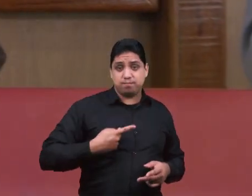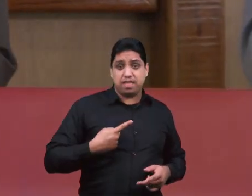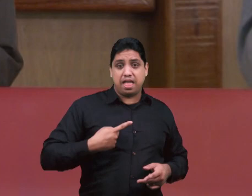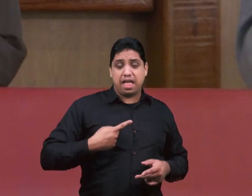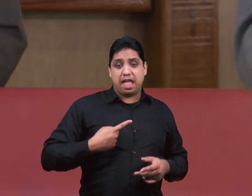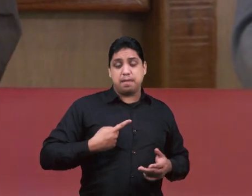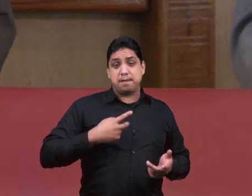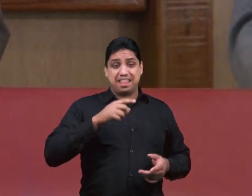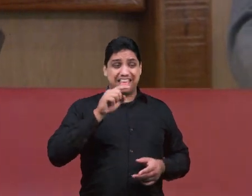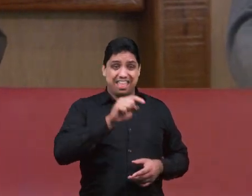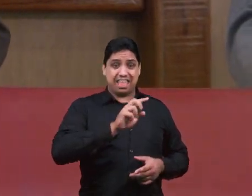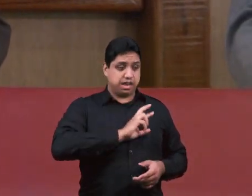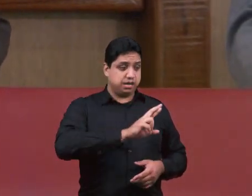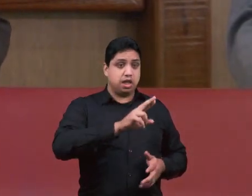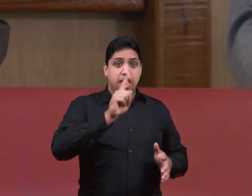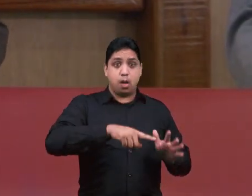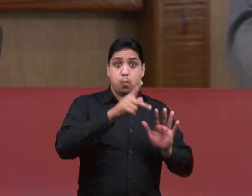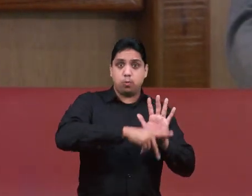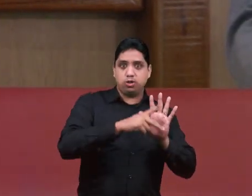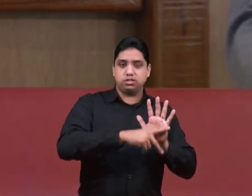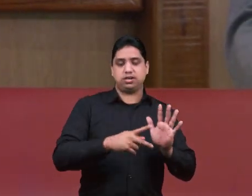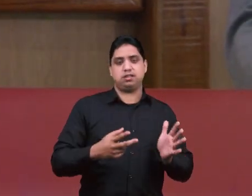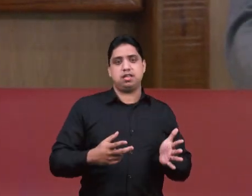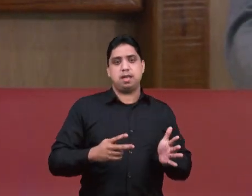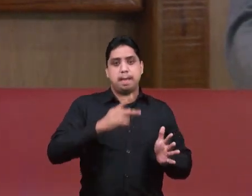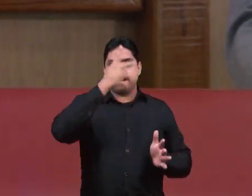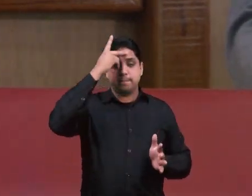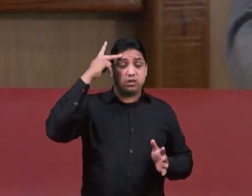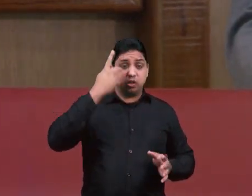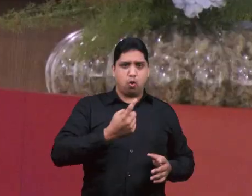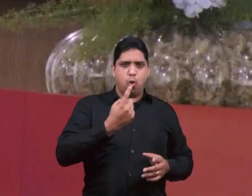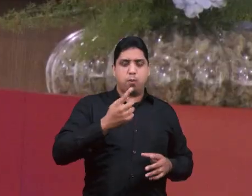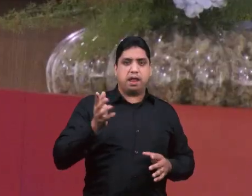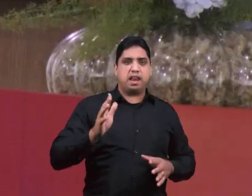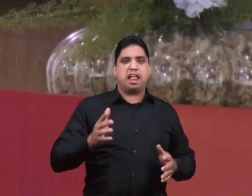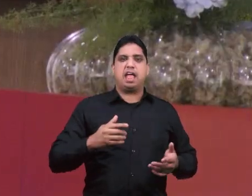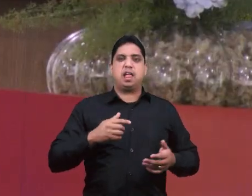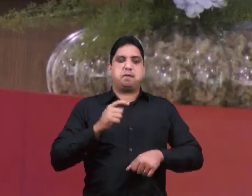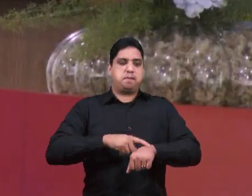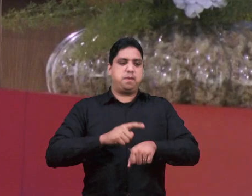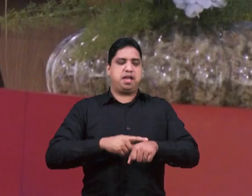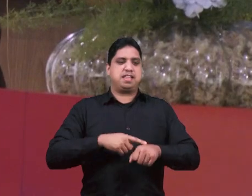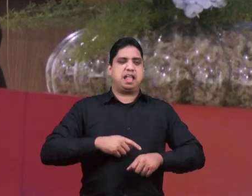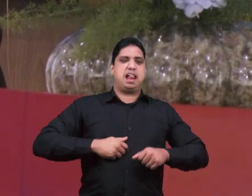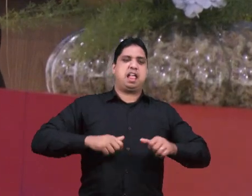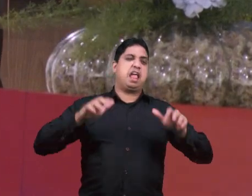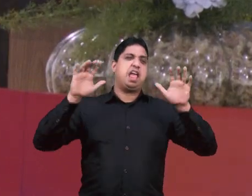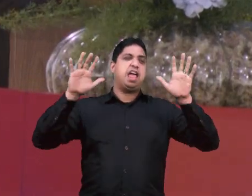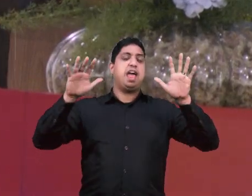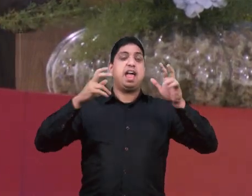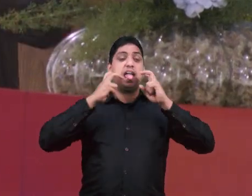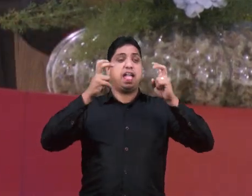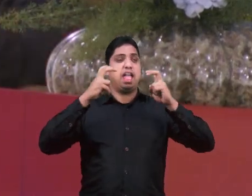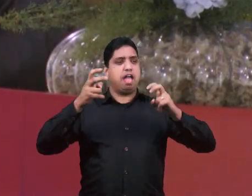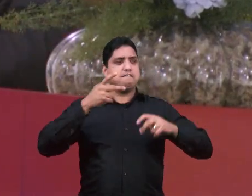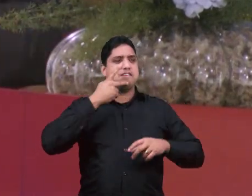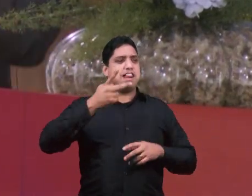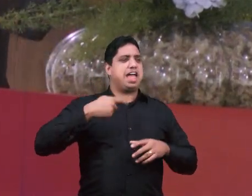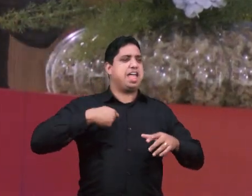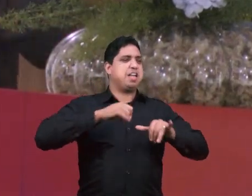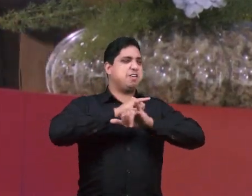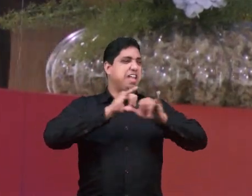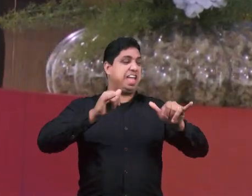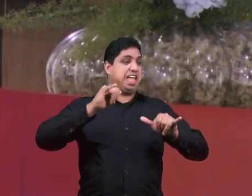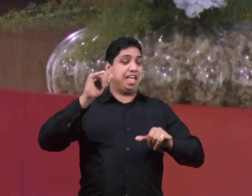un système. Donc ce n'est pas une personne. De temps en temps, il y a quelqu'un qui se lève, j'ai quelque chose à dire,